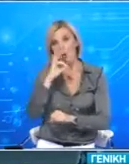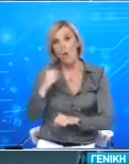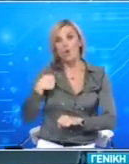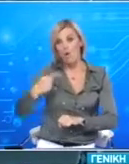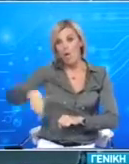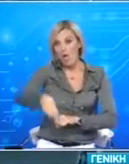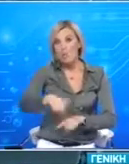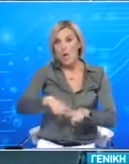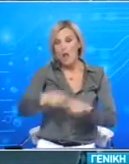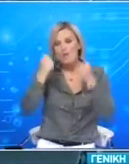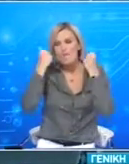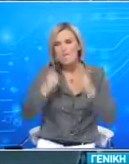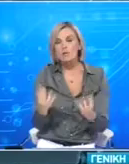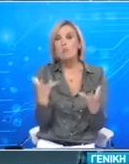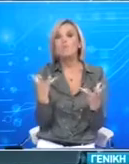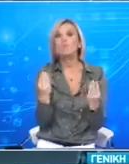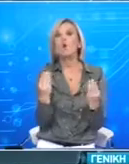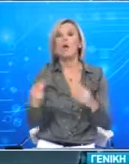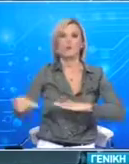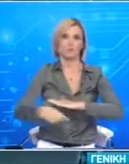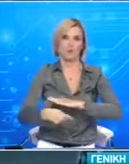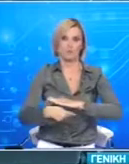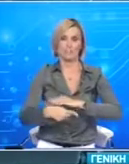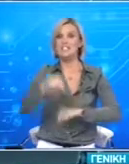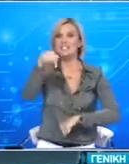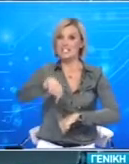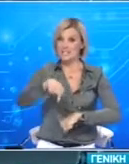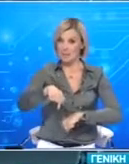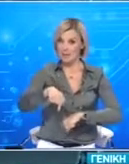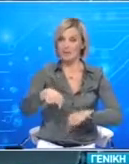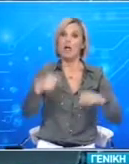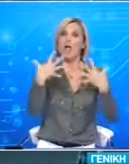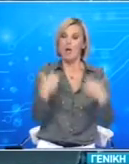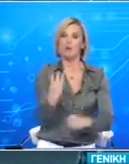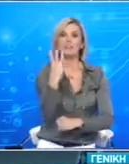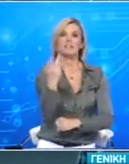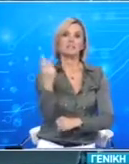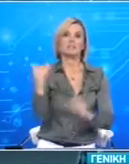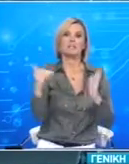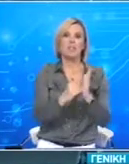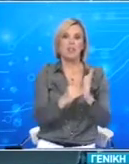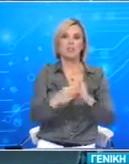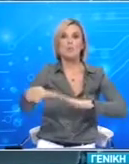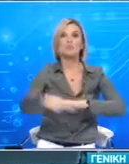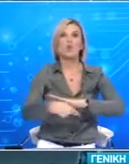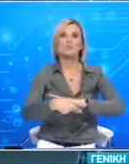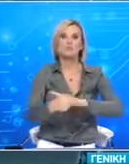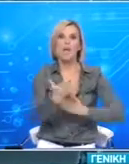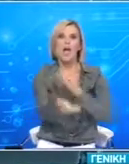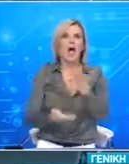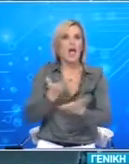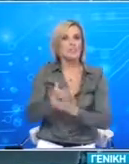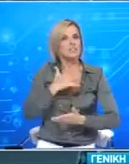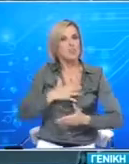ασυνόδευτων ανηλίκων. Σήμερα απομένουν περίπου 3.500 ετούντες άσυλο, των οποίων οι χώροι διαβίωσης καταστράφηκαν από την